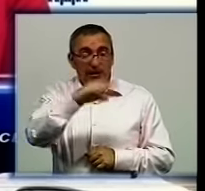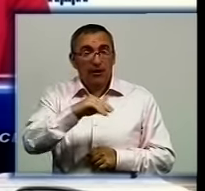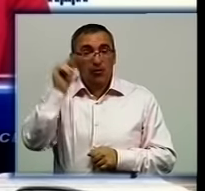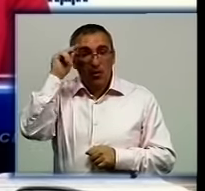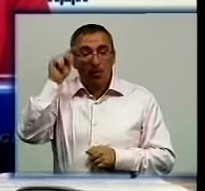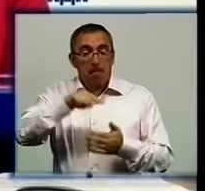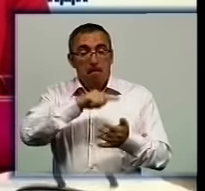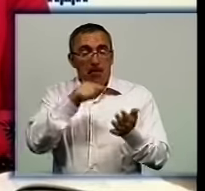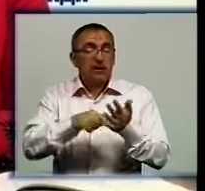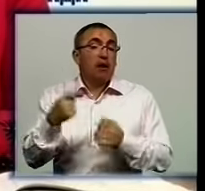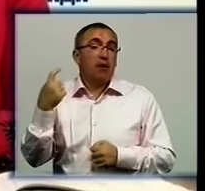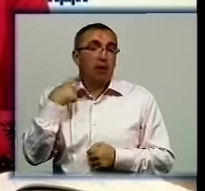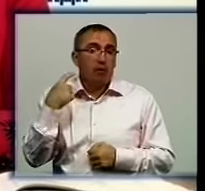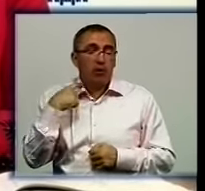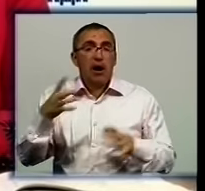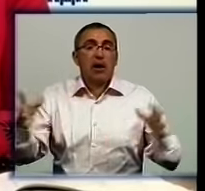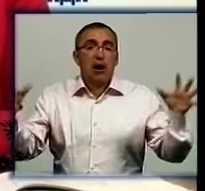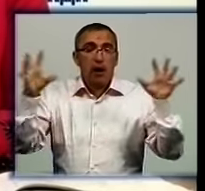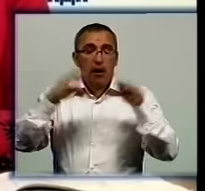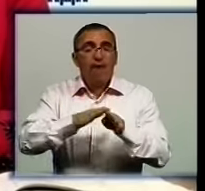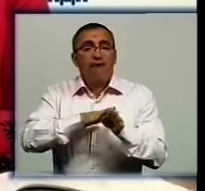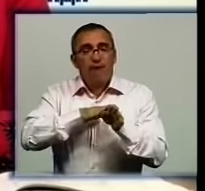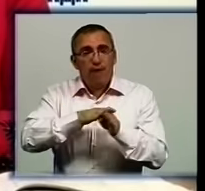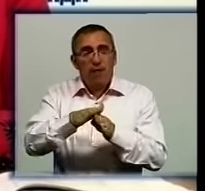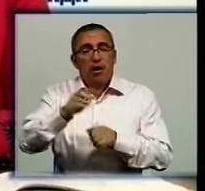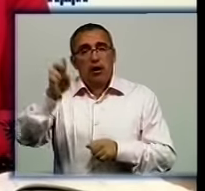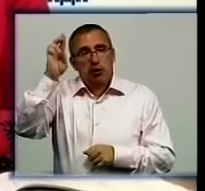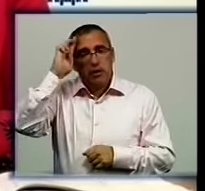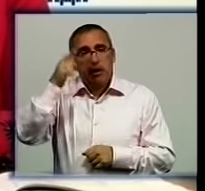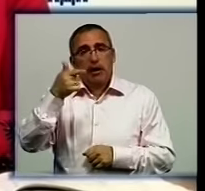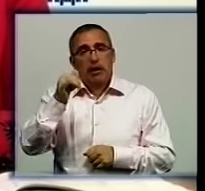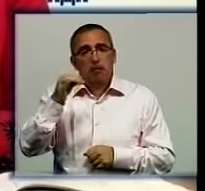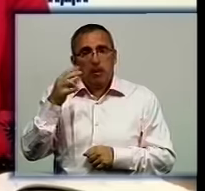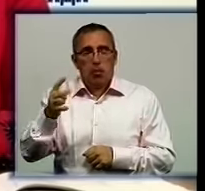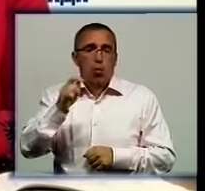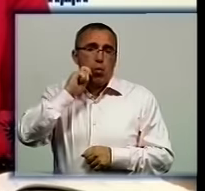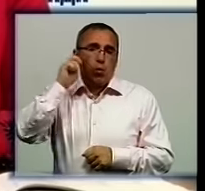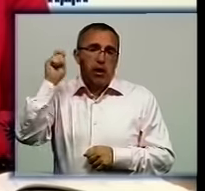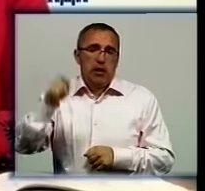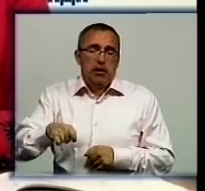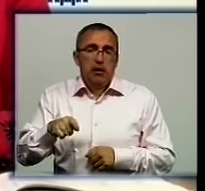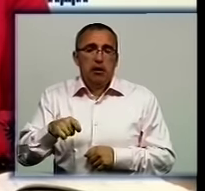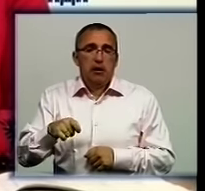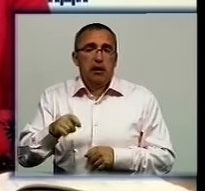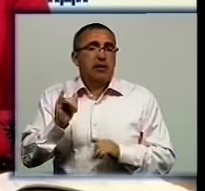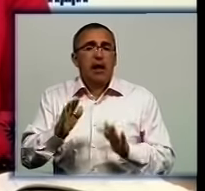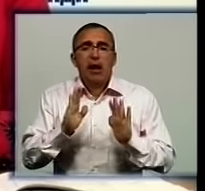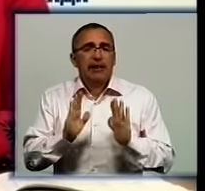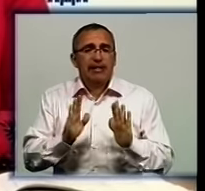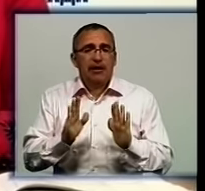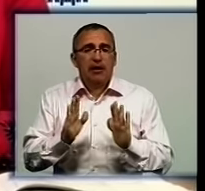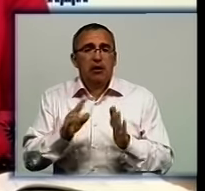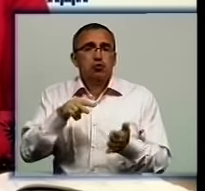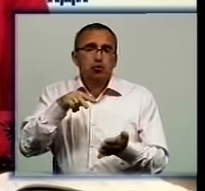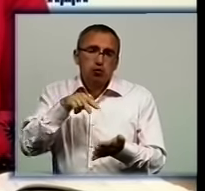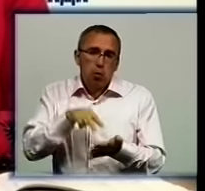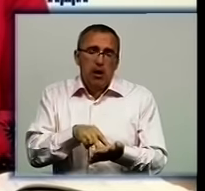міста Кіровограда, разом виконали державний гімн України. Щоб не тільки вони